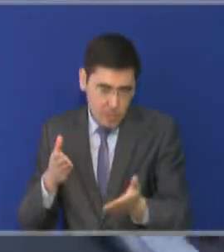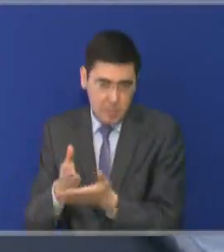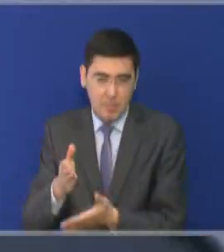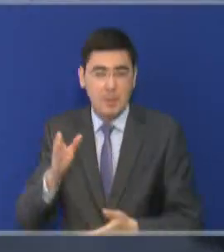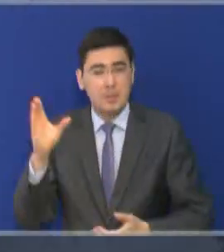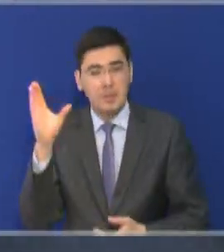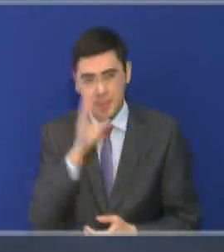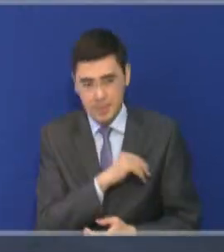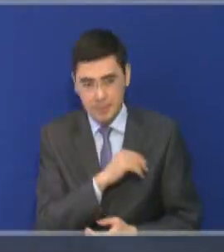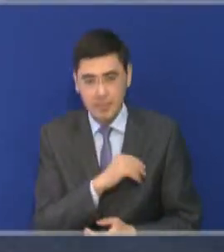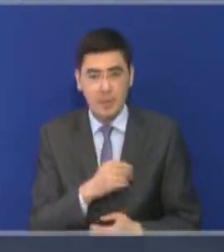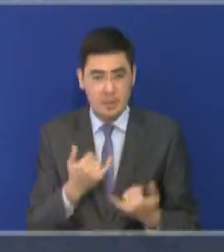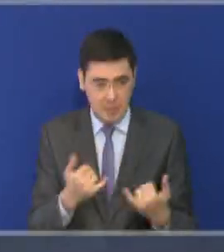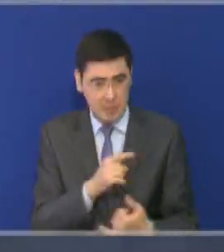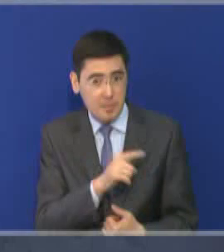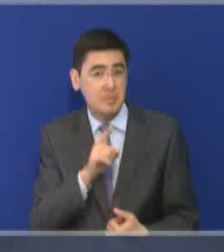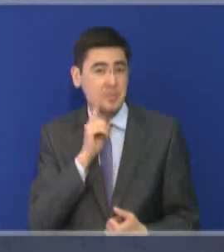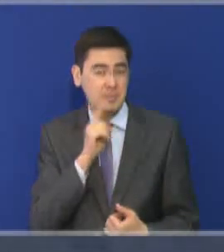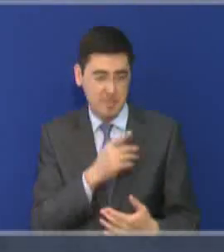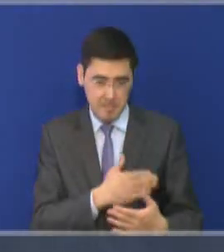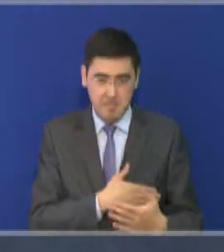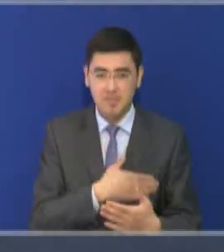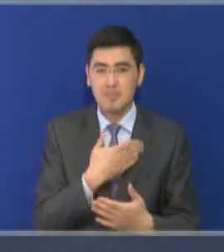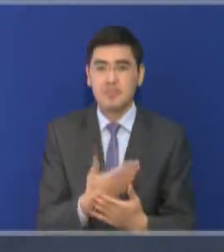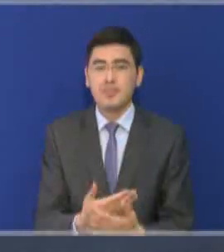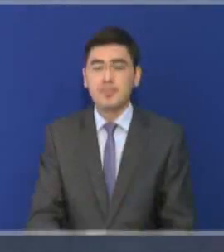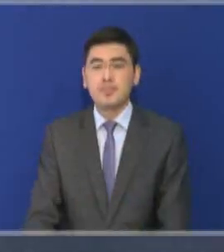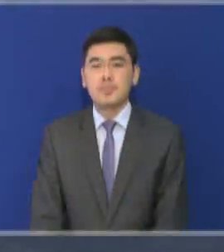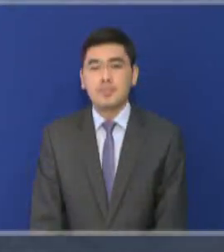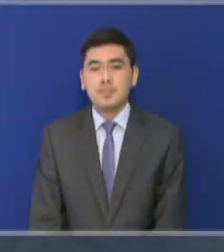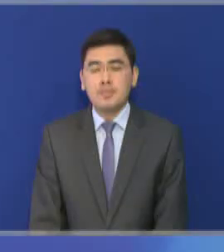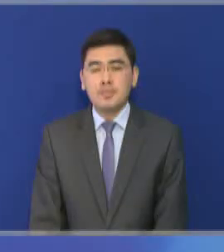все усилия для преодоления трудностей. Нургуль Садыкова, Евгений Проскурин, телеканал Семей.